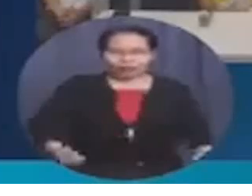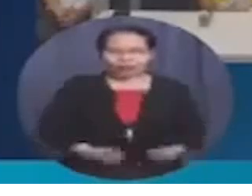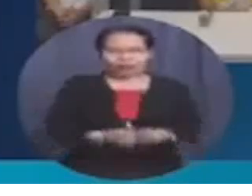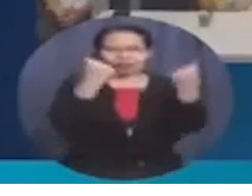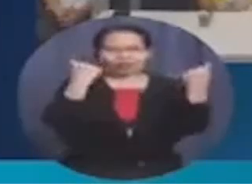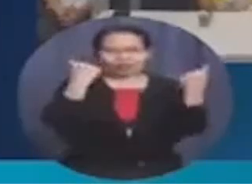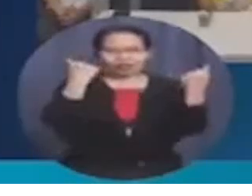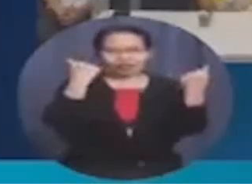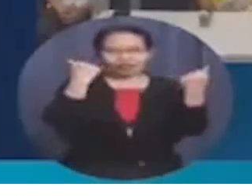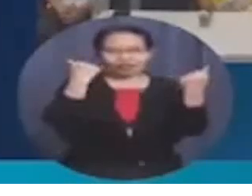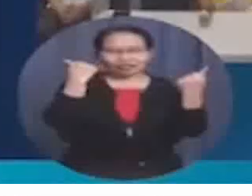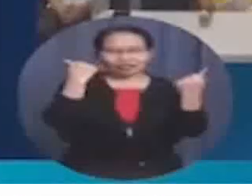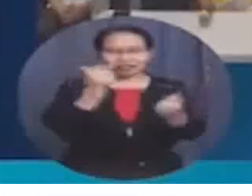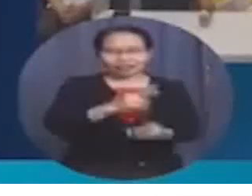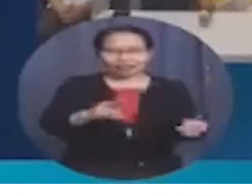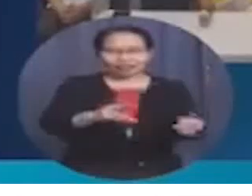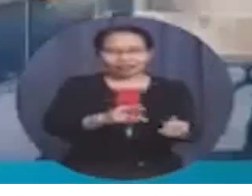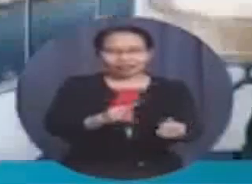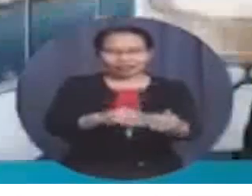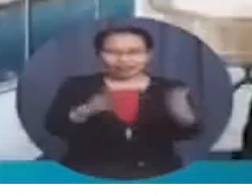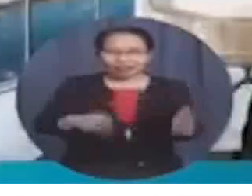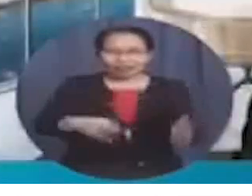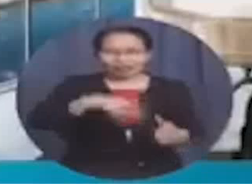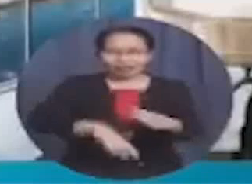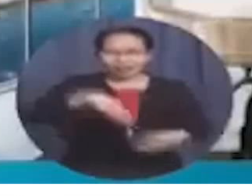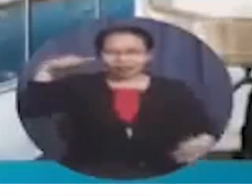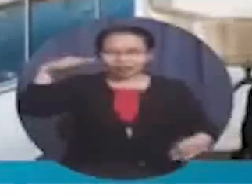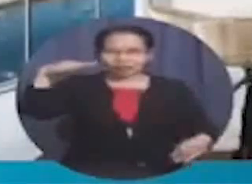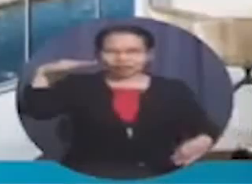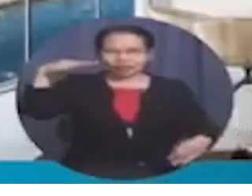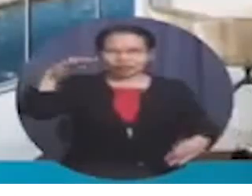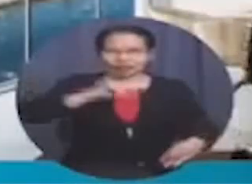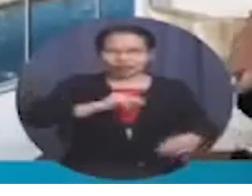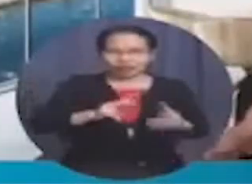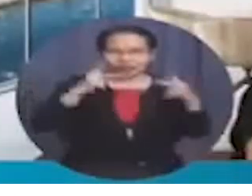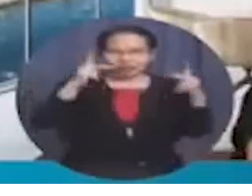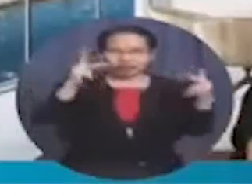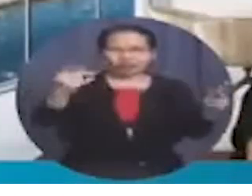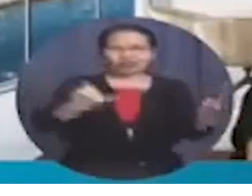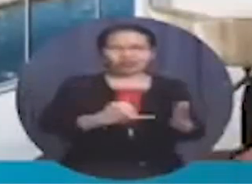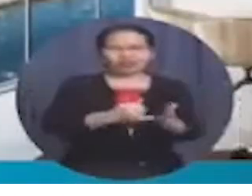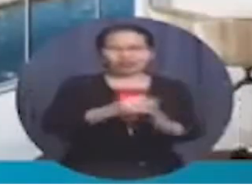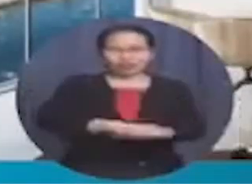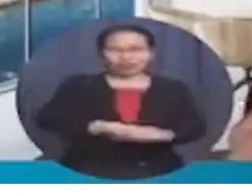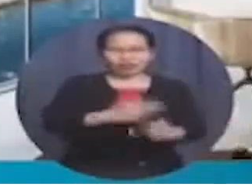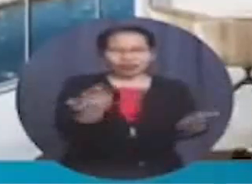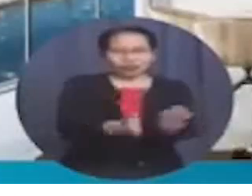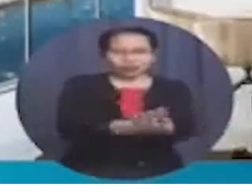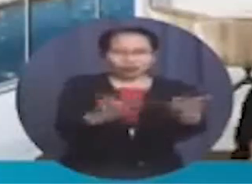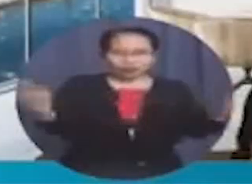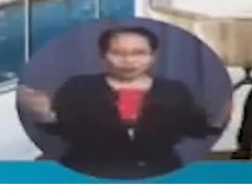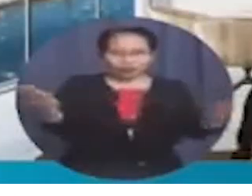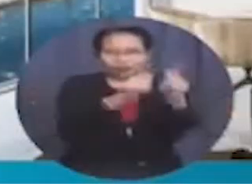ko pa sa Manila Times eh. In-announce ko pa sa TV eh. Para ka ako, wala na tayong pagtatalo kung si Kristo ay tao